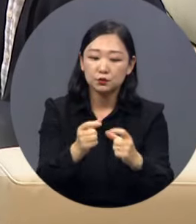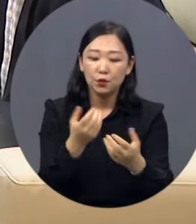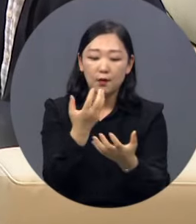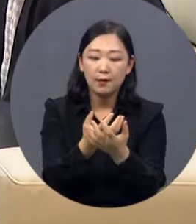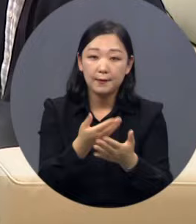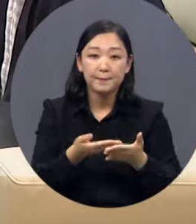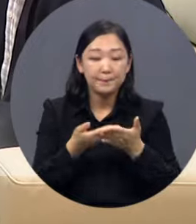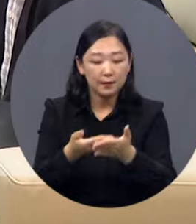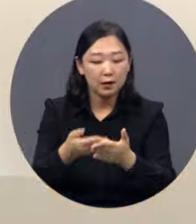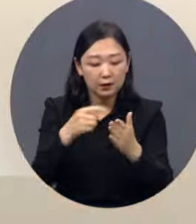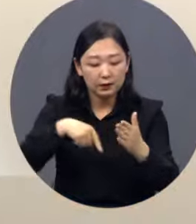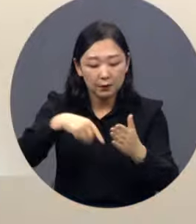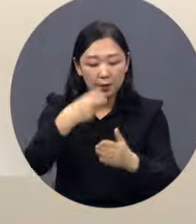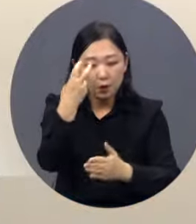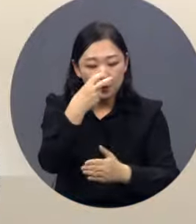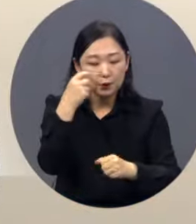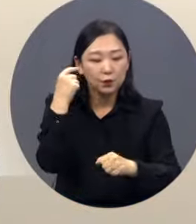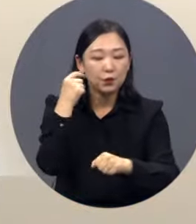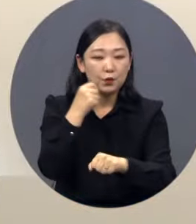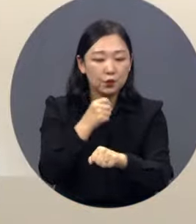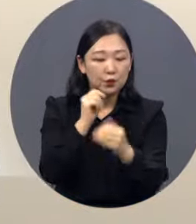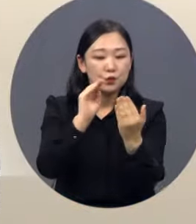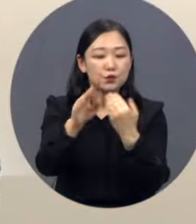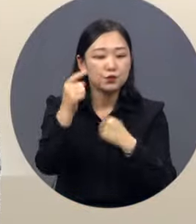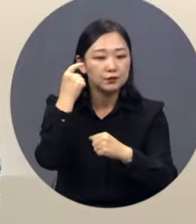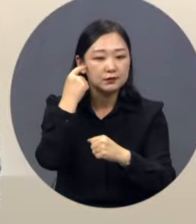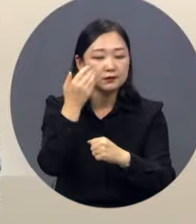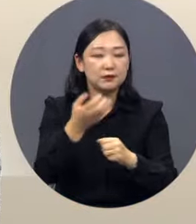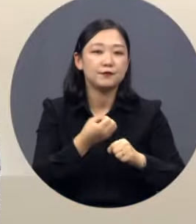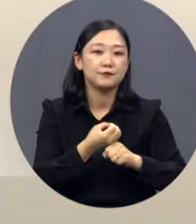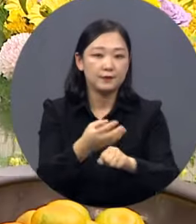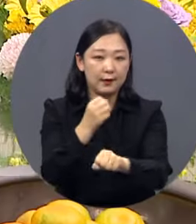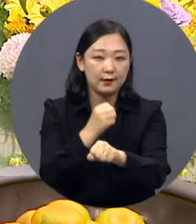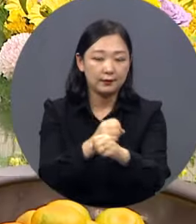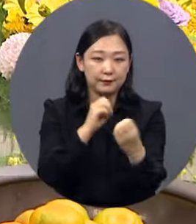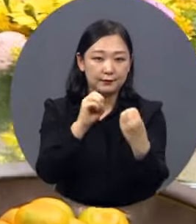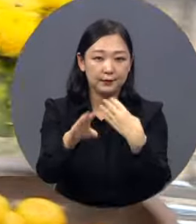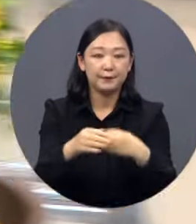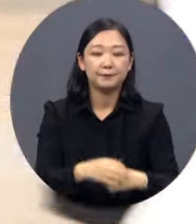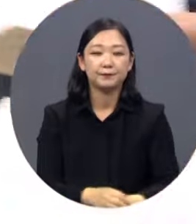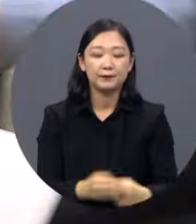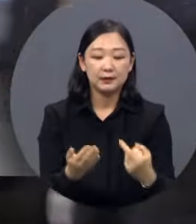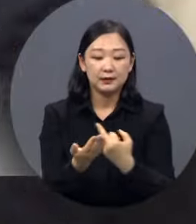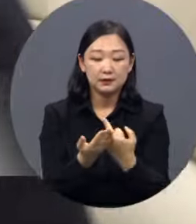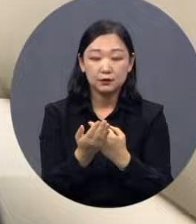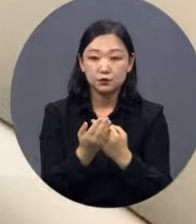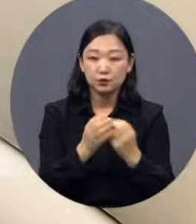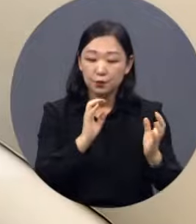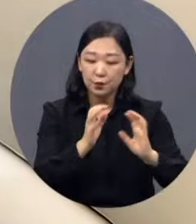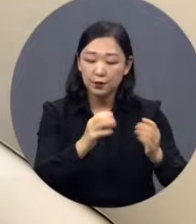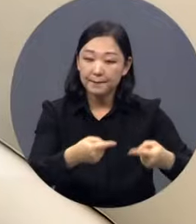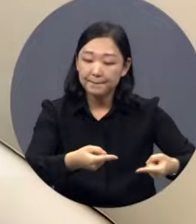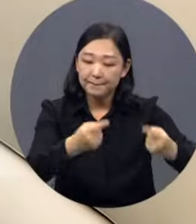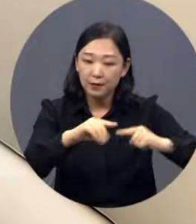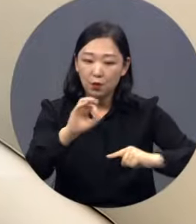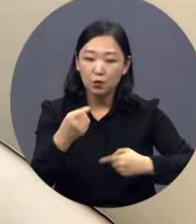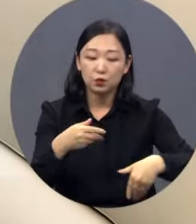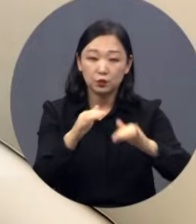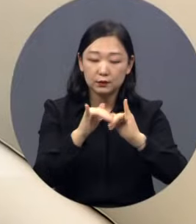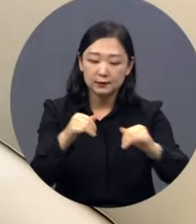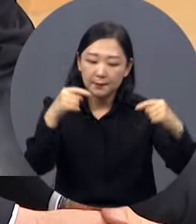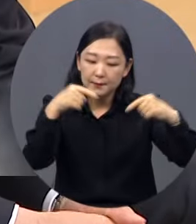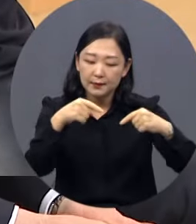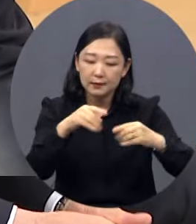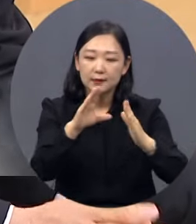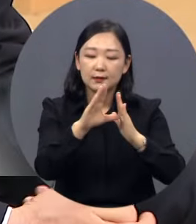잘 검토해서 의견을 주겠다고 말했습니다 이상민 장관은 제주 포럼에 참석해 영 지사와의 면담